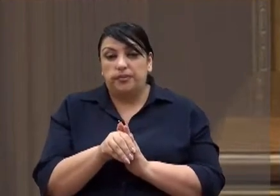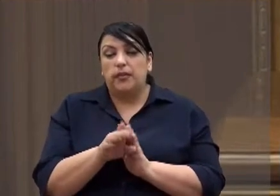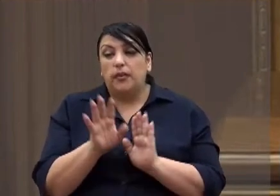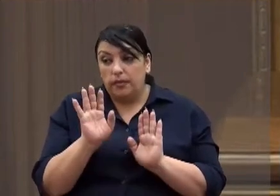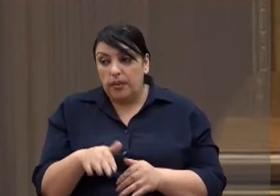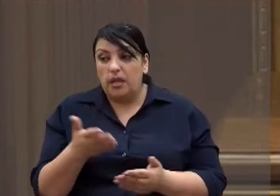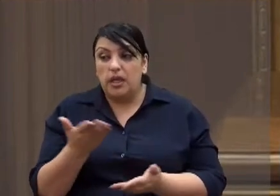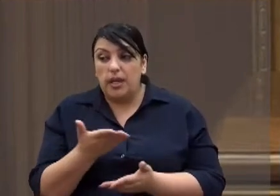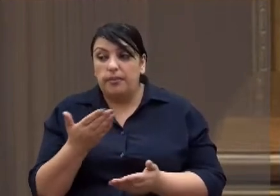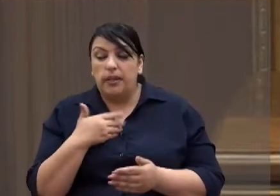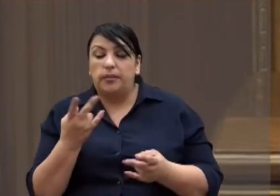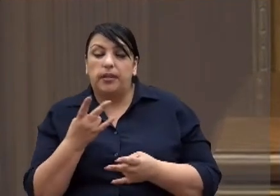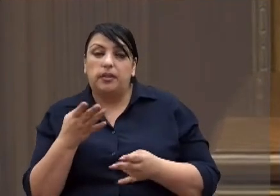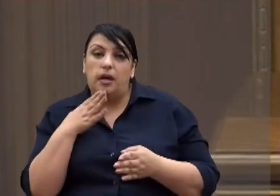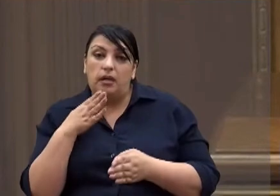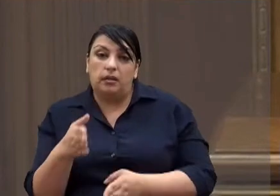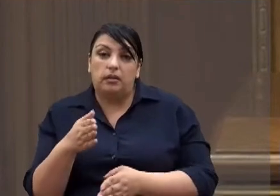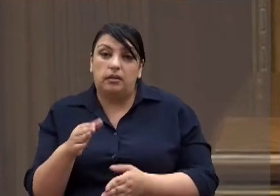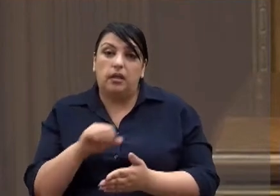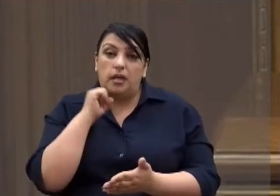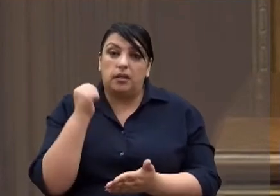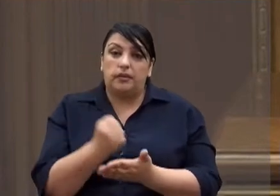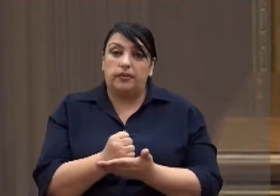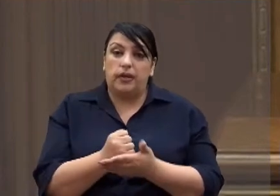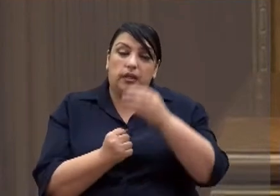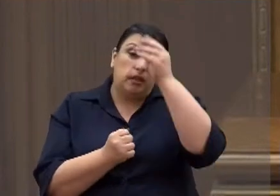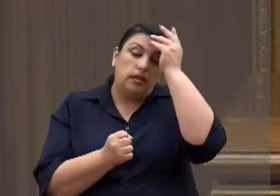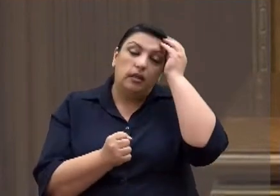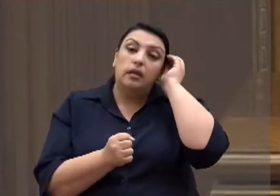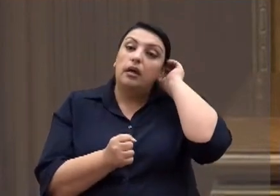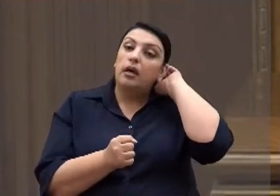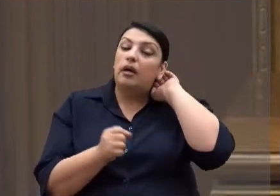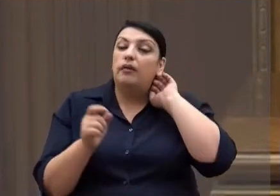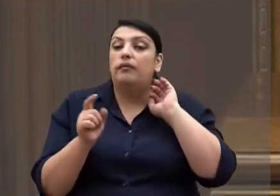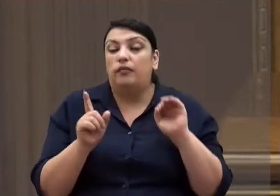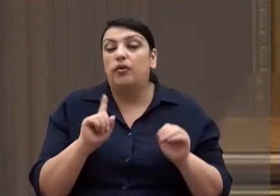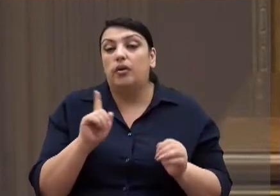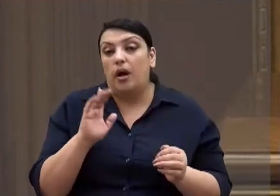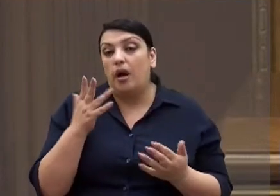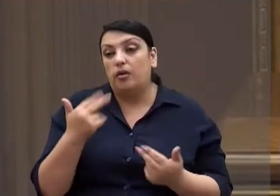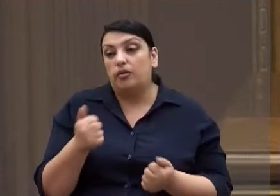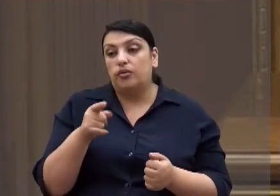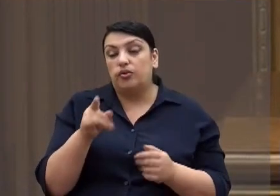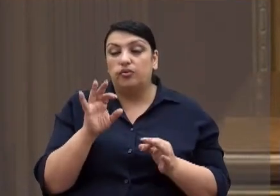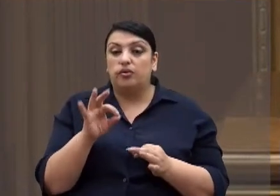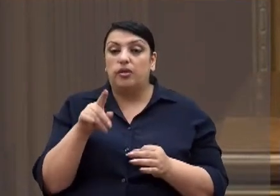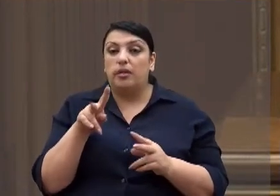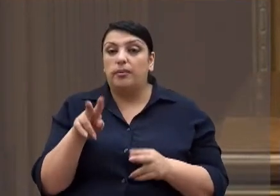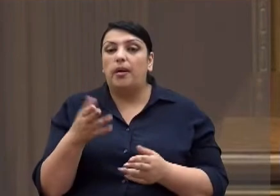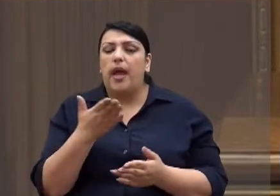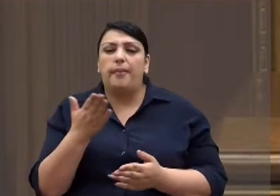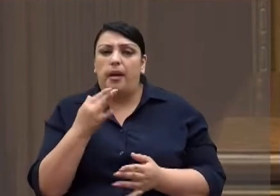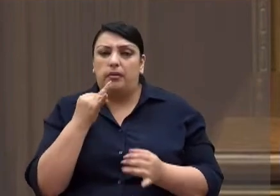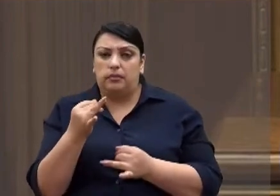է հաստատապես համոզվենք, հարցնենք և հաստատապես համոզվենք, որ դա այդպես է, որ մեզ չասեն, որ դուք խոսում